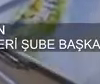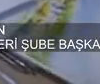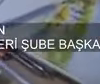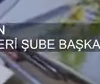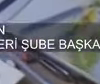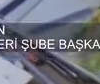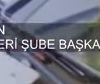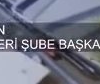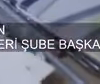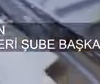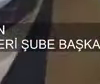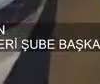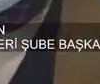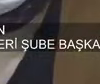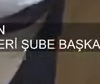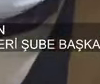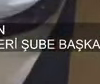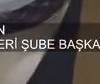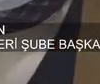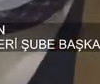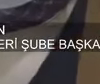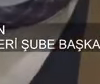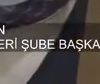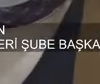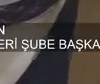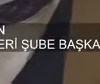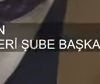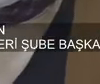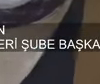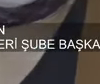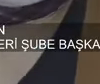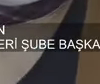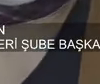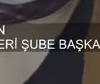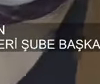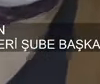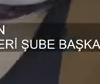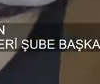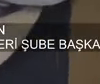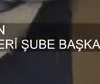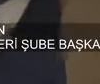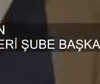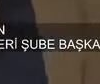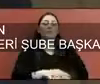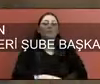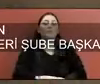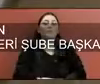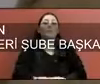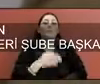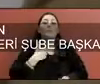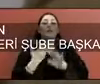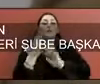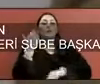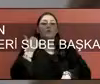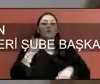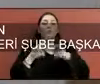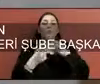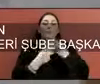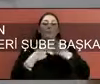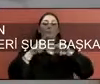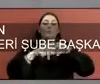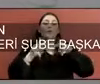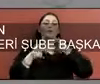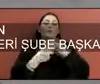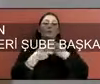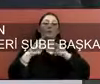öncesinde Sosyal Hizmetler Şube Müdürlüğümüze bağlı bir birimdi. Benden önce Mehmet Köse beyefendi bu